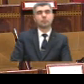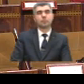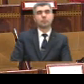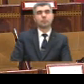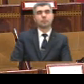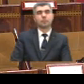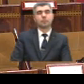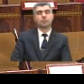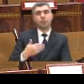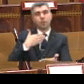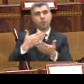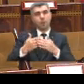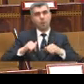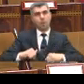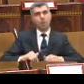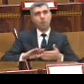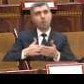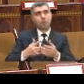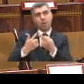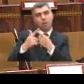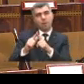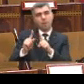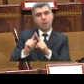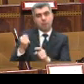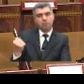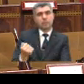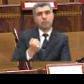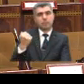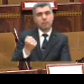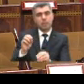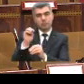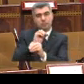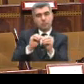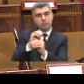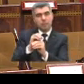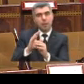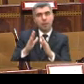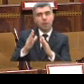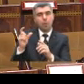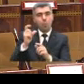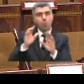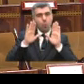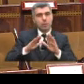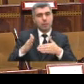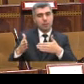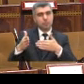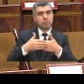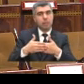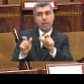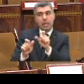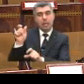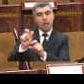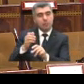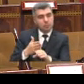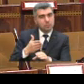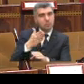لا شك السيد الوزير أنكم واعون بالآثار السلبية لتأخر الحاصل في إصلاح المساجد المغلقة فيما يخص حق المواطنين في ممارسة شعائرهم